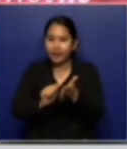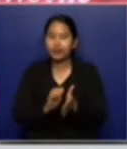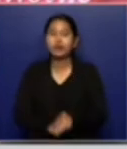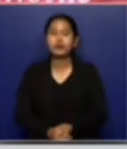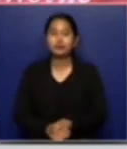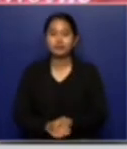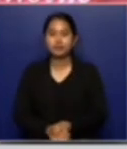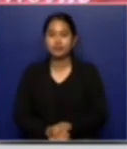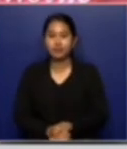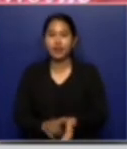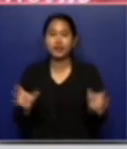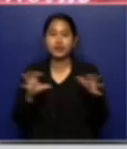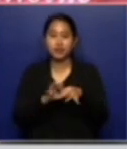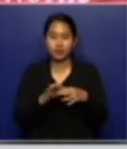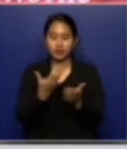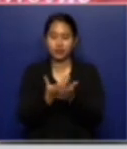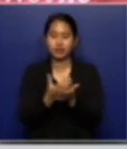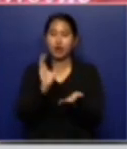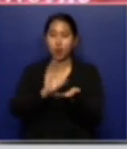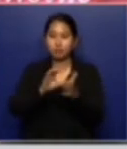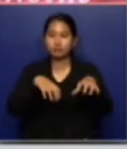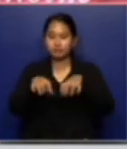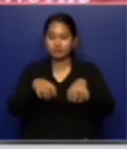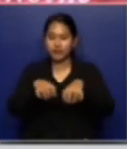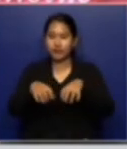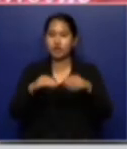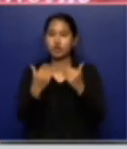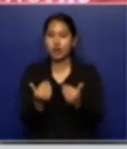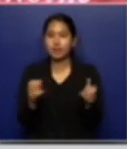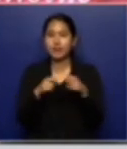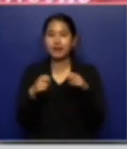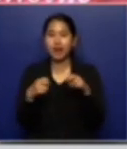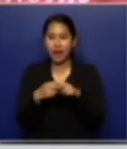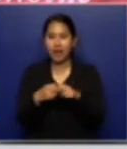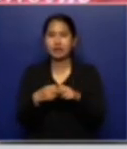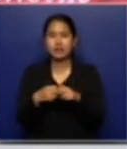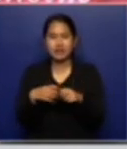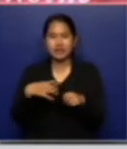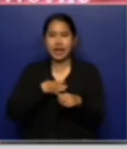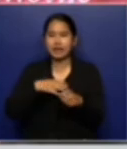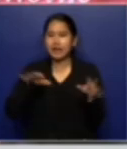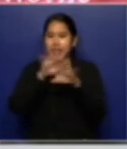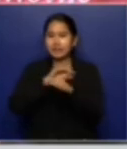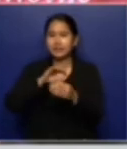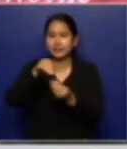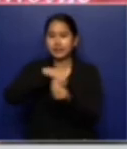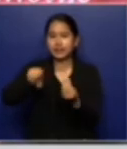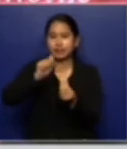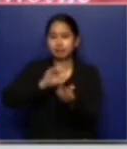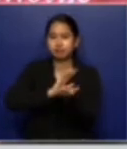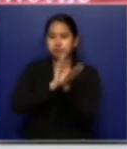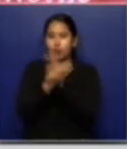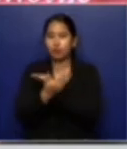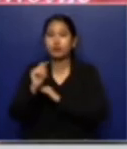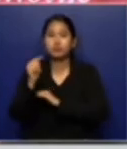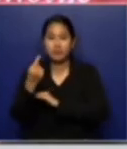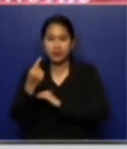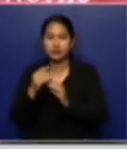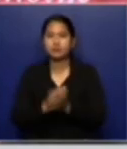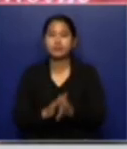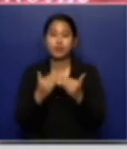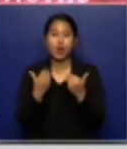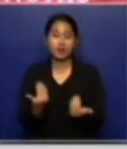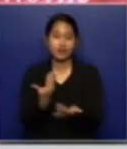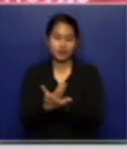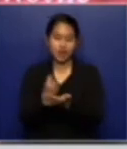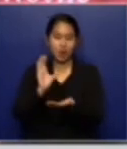ยเฉพาะการจัดสรรงบประมาณภายใต้สถานการณ์ที่ประเทศต้องการพลิกฟื้นเศรษฐกิจอย่างเร่งด่วนในเวลานี้งบประมาณ